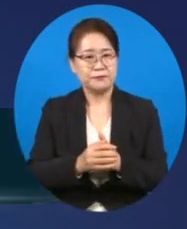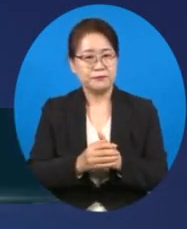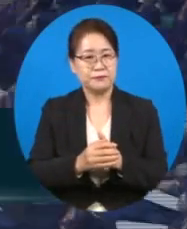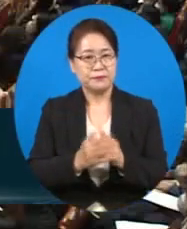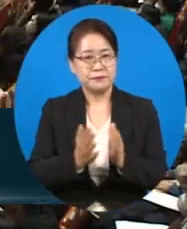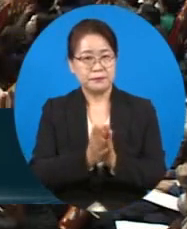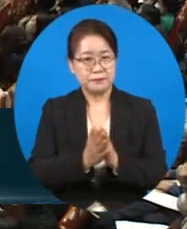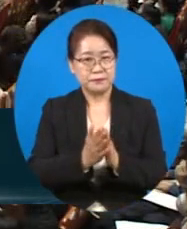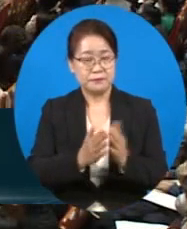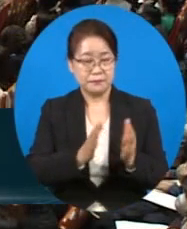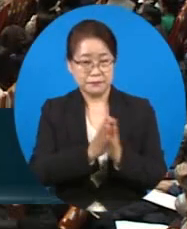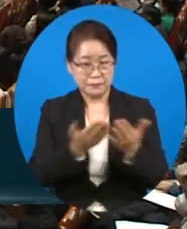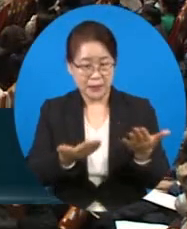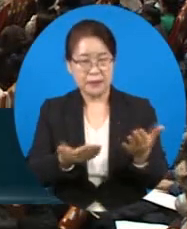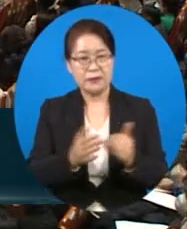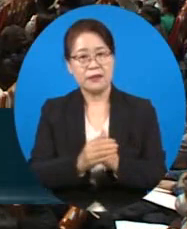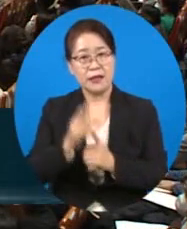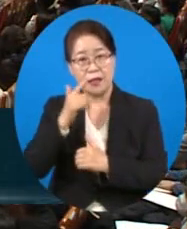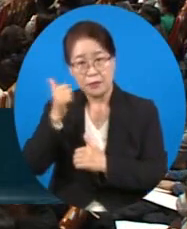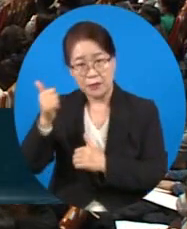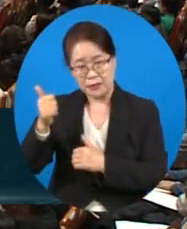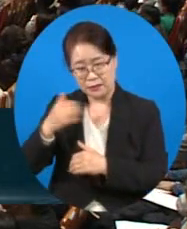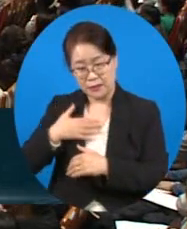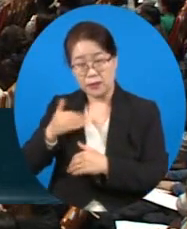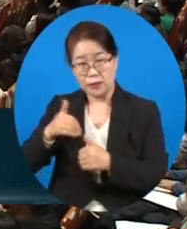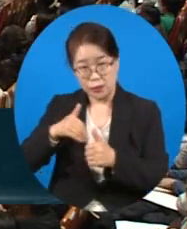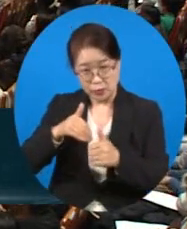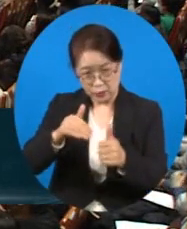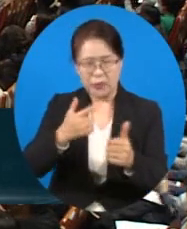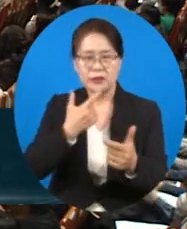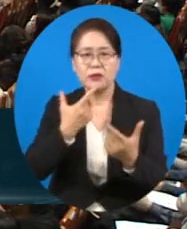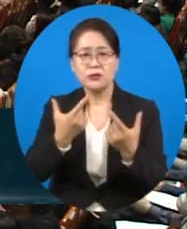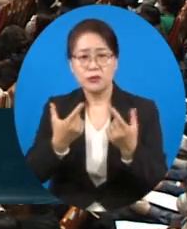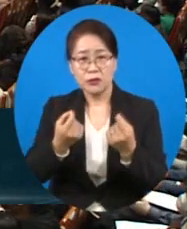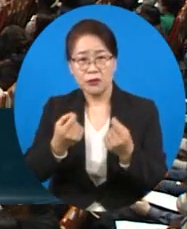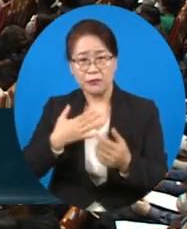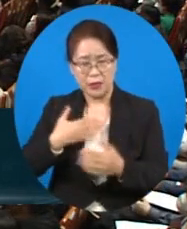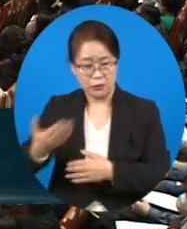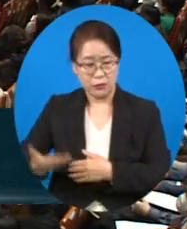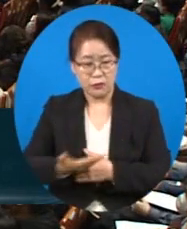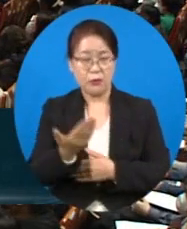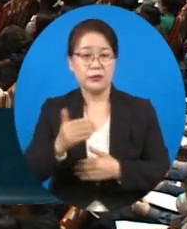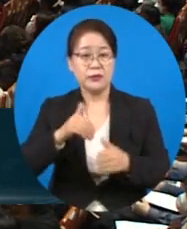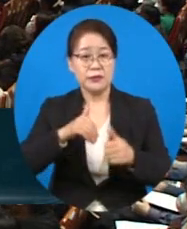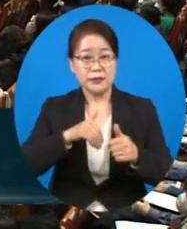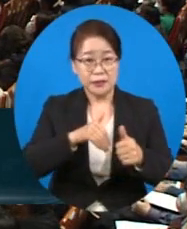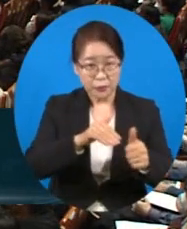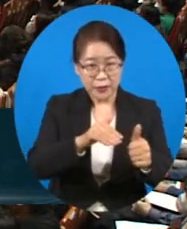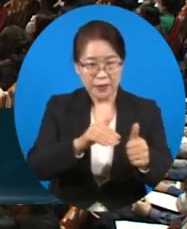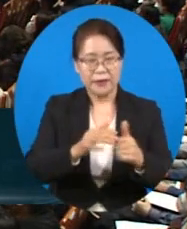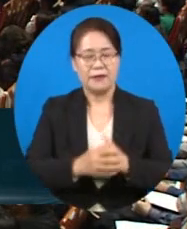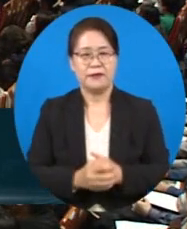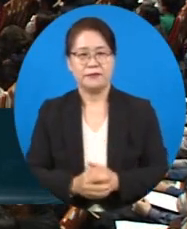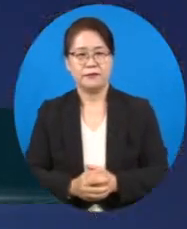하셨어요 다 같이요 아버지께서 나를 보내신 것 같이 나도 너희를 보내노라